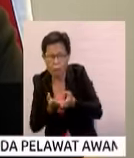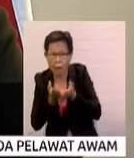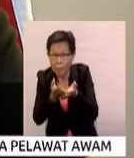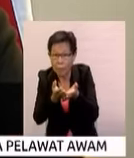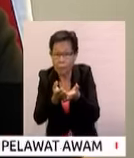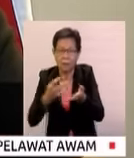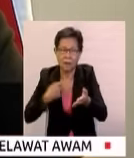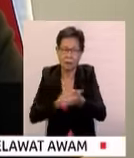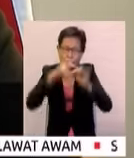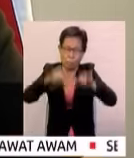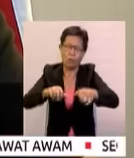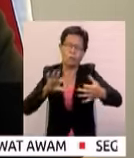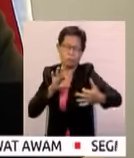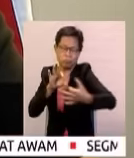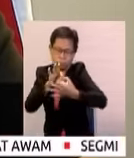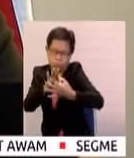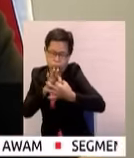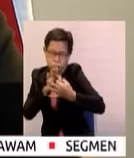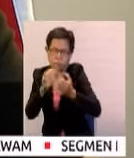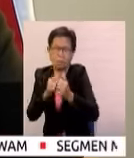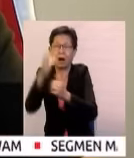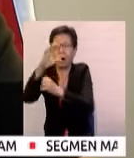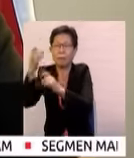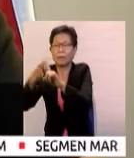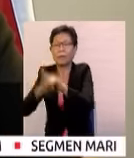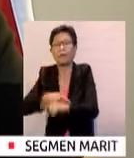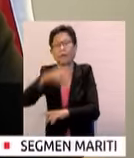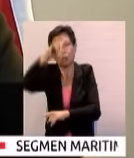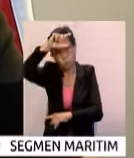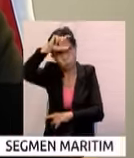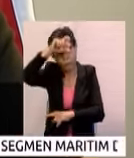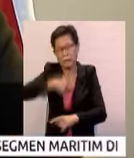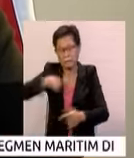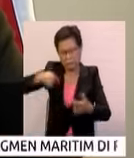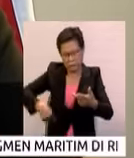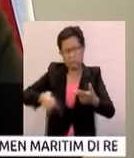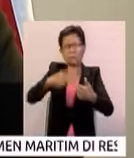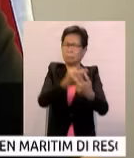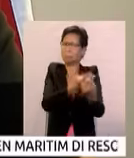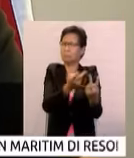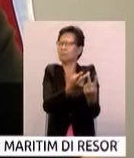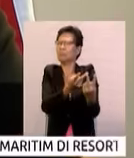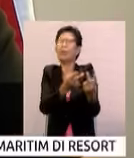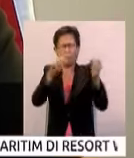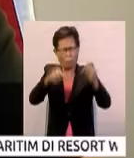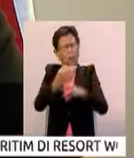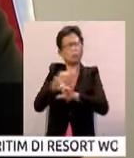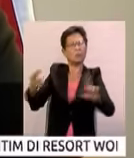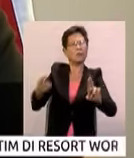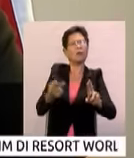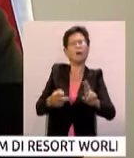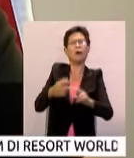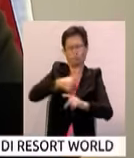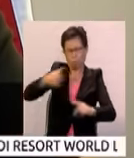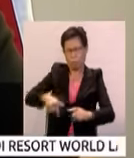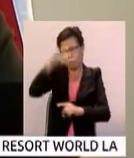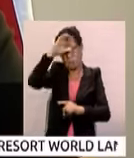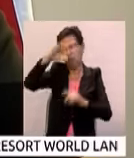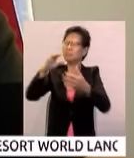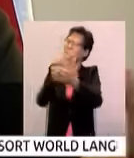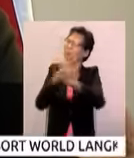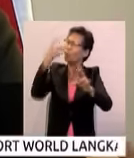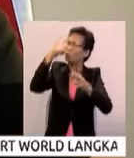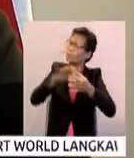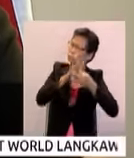kita boleh kerjasama dengan syarikat-syarikat daripada Turki, China dan mereka bersedia untuk bekerjasama dengan